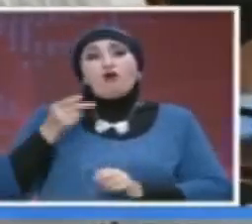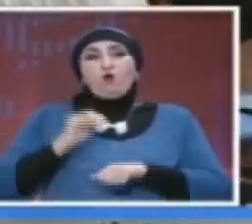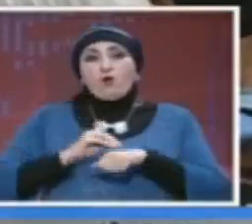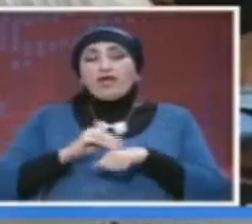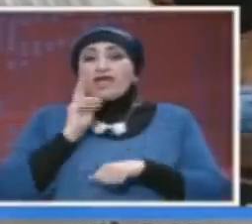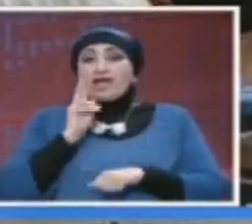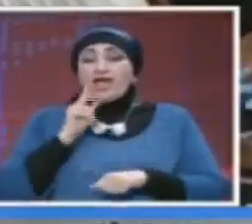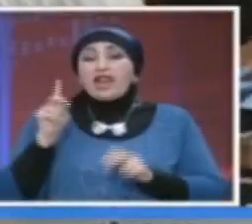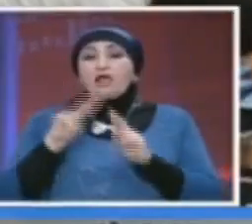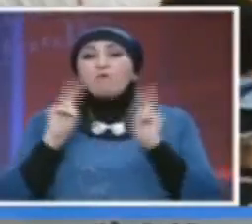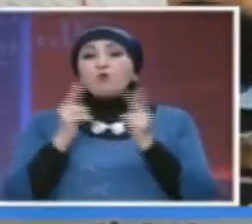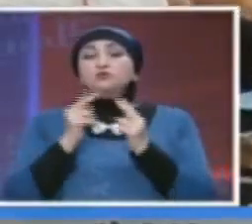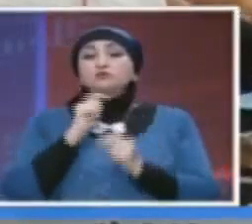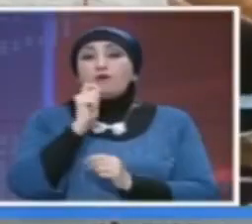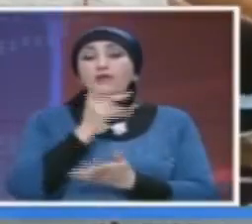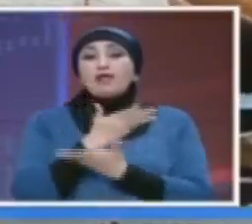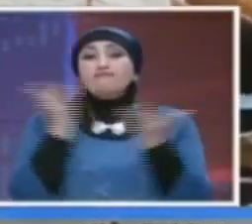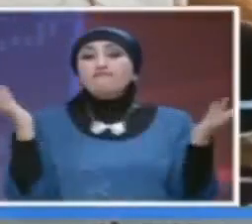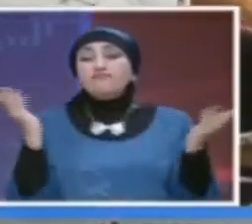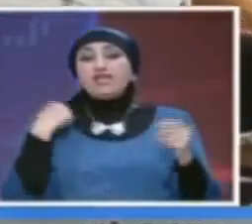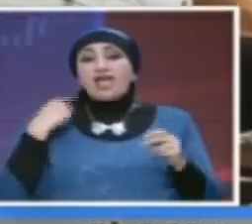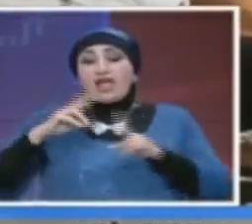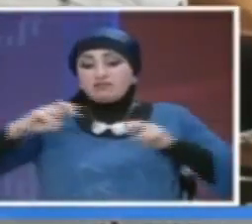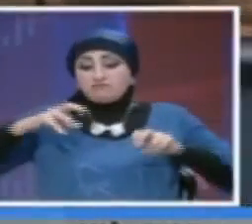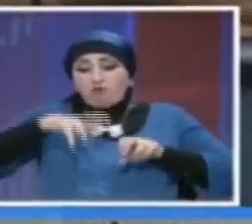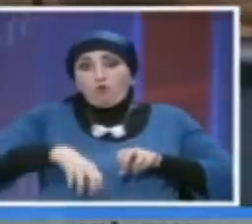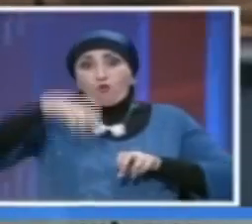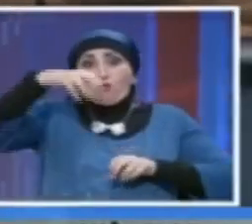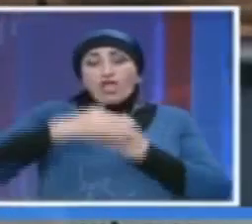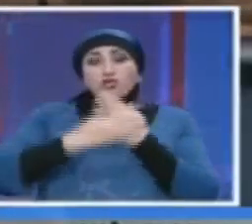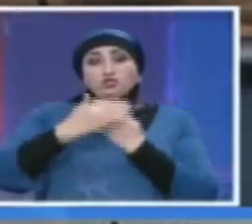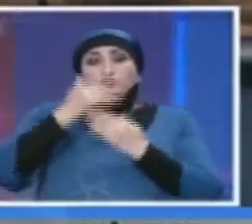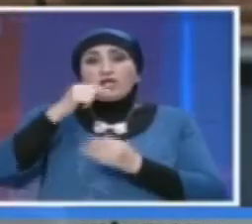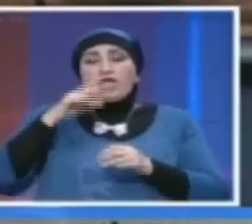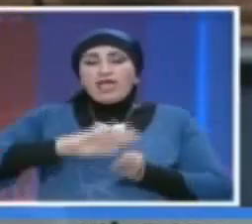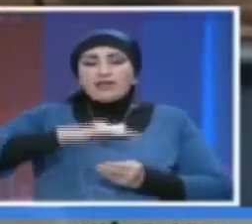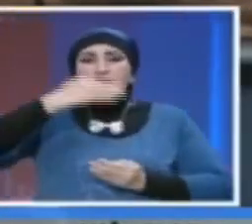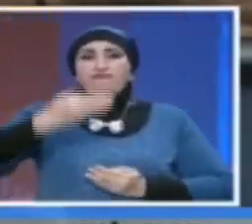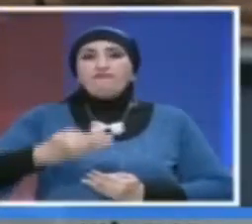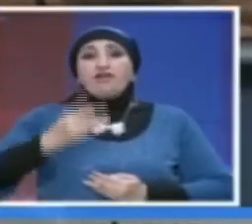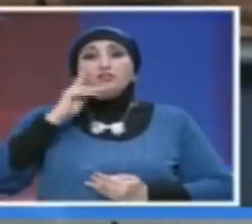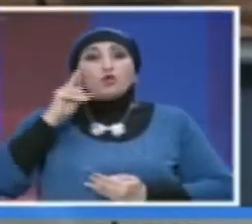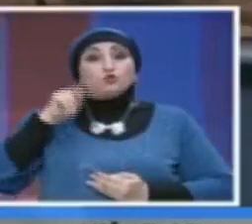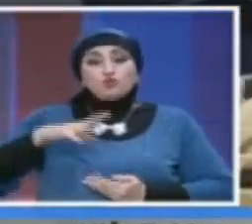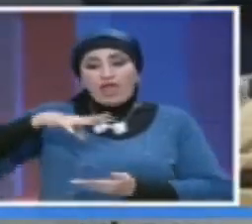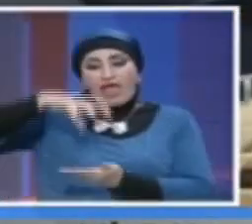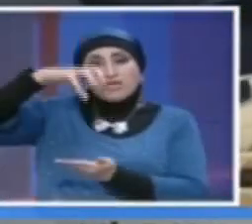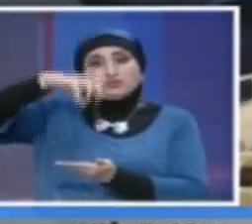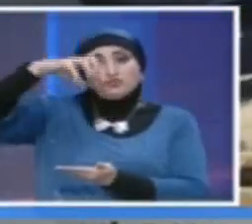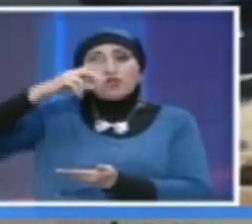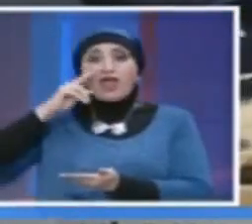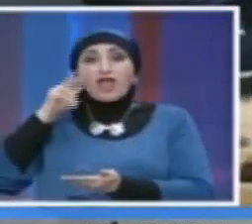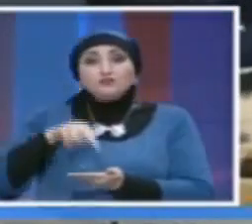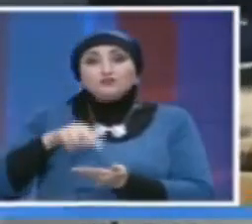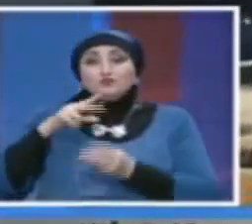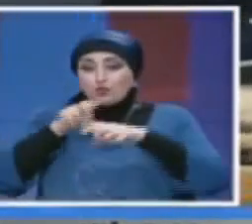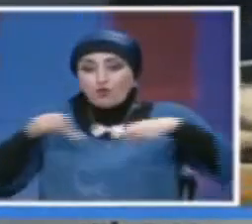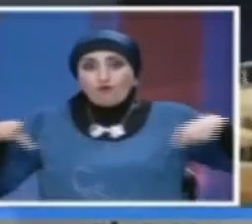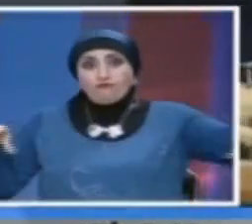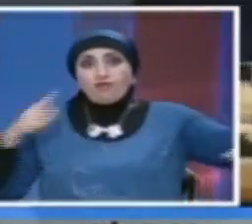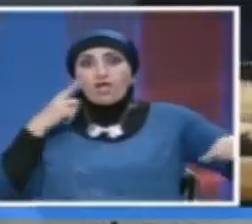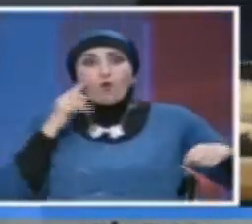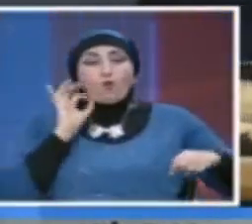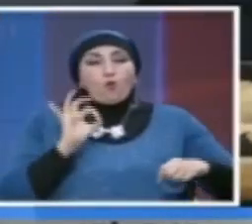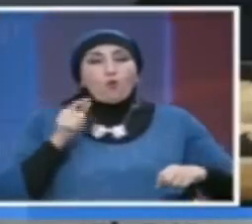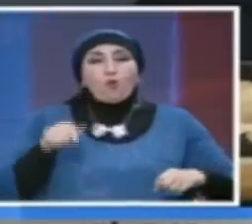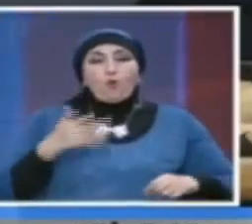وخلال المؤتمر الصحفي للإعلان عن الكشف الأثري تم فتح أحد التوابيت وعمل أشعة سينية على المومياء